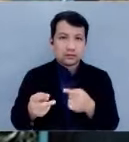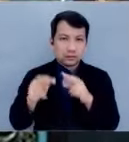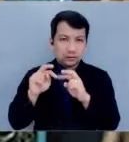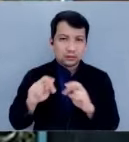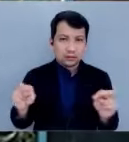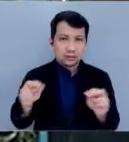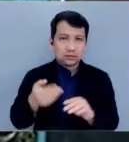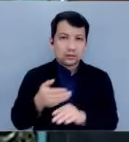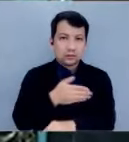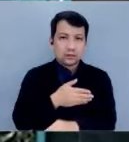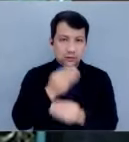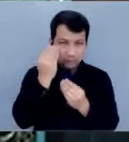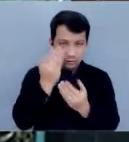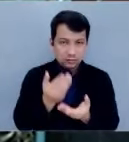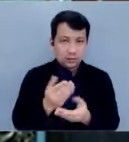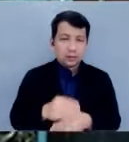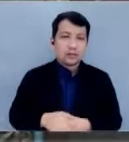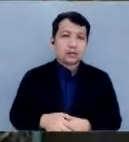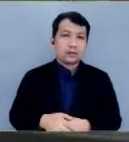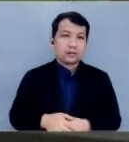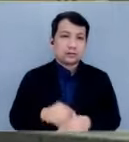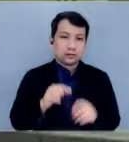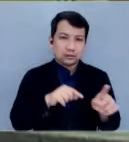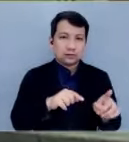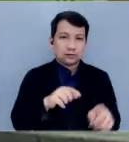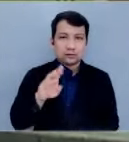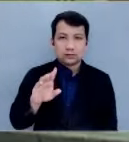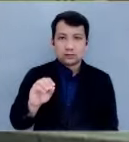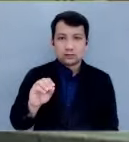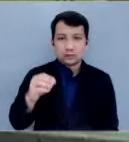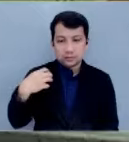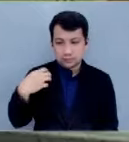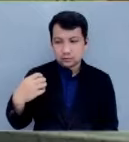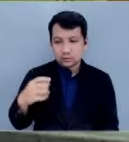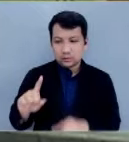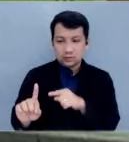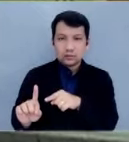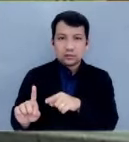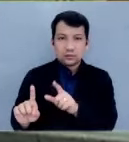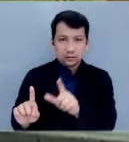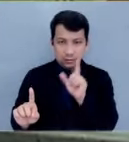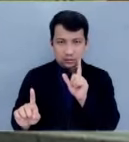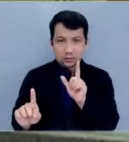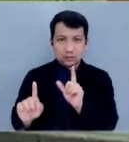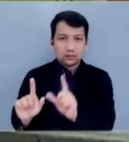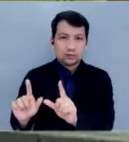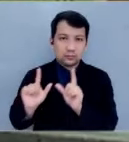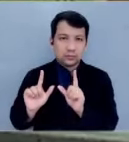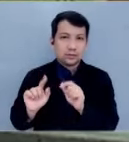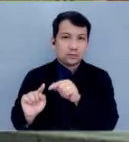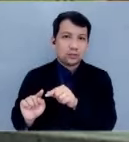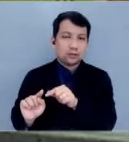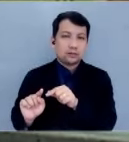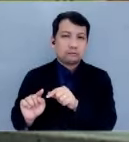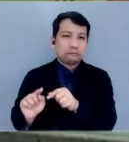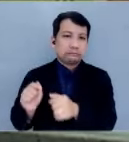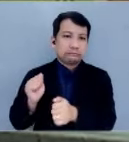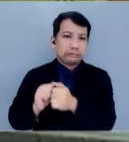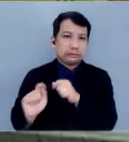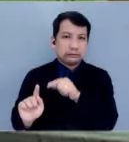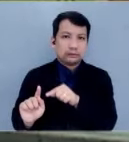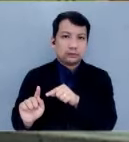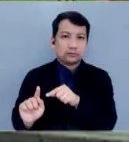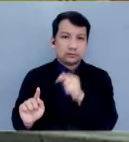ang operasyon. Si alias Boss, yung pinaka-subject namin, siya yung humahawak. O, ibig sabihin, nasa kanya